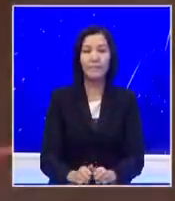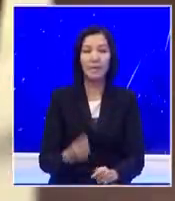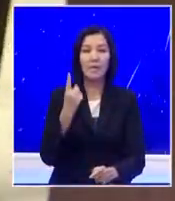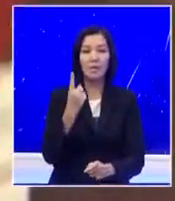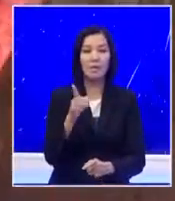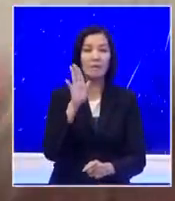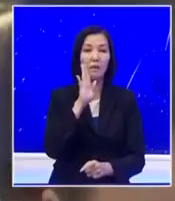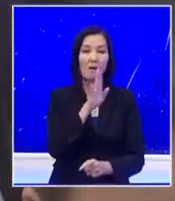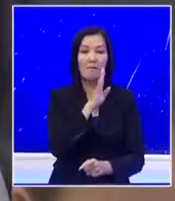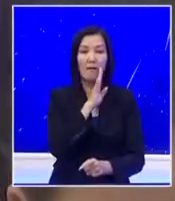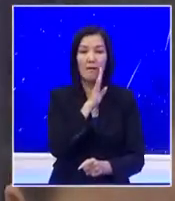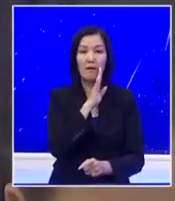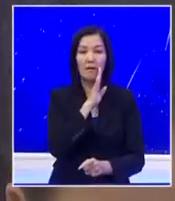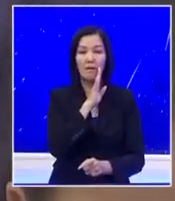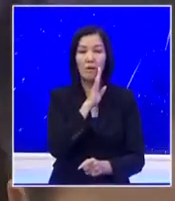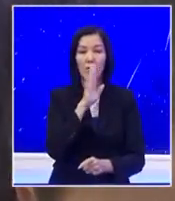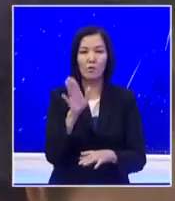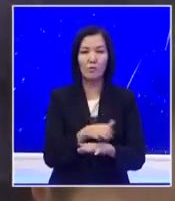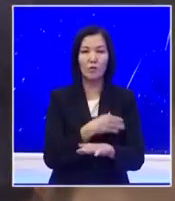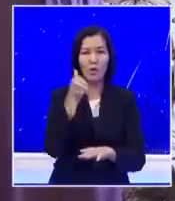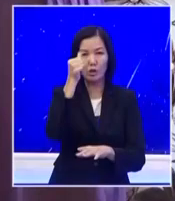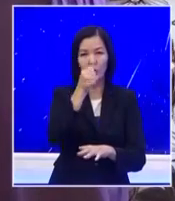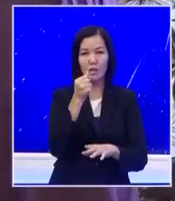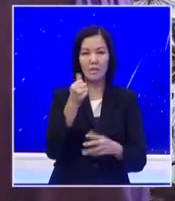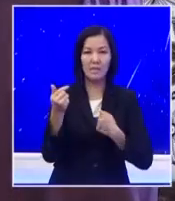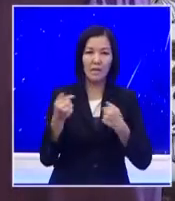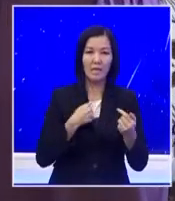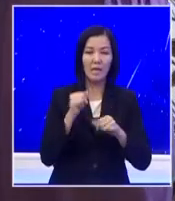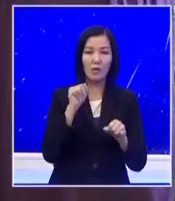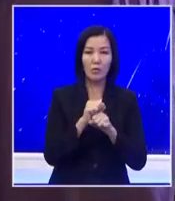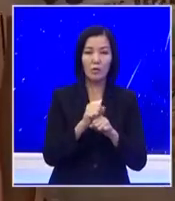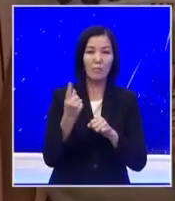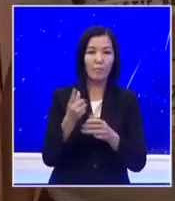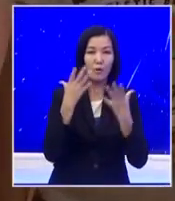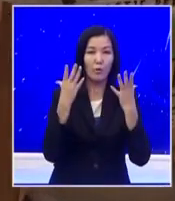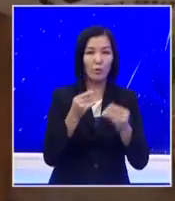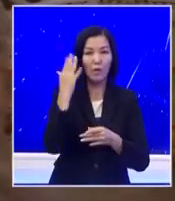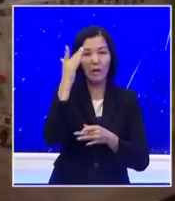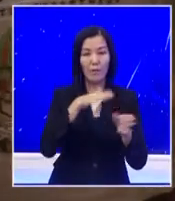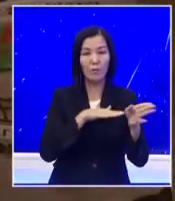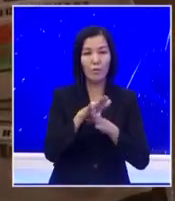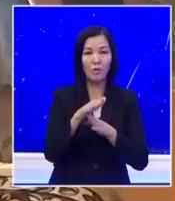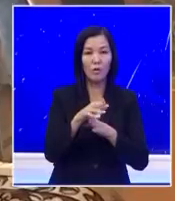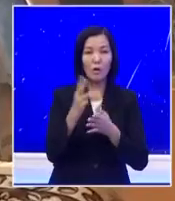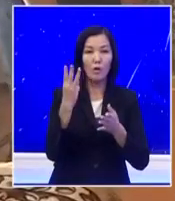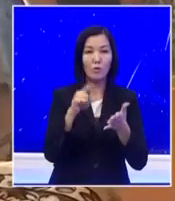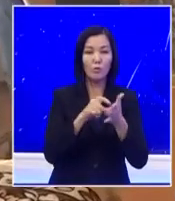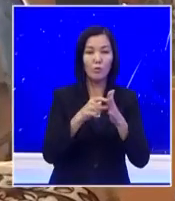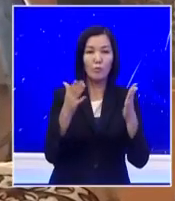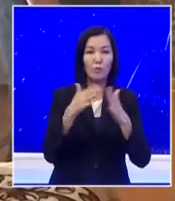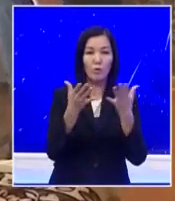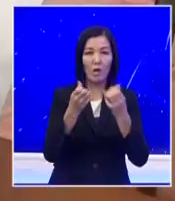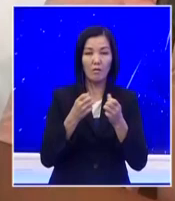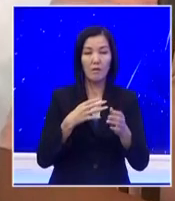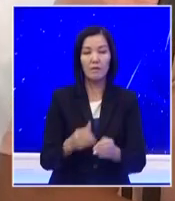басты ананың көп жылғы тауқыметі таусылды. Осылайша Ақмаралдың бірақ күнде арманы орындалды. Үш бөлмелі үйге кіріп, шаңырағы шаттыққа